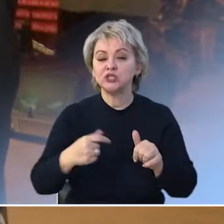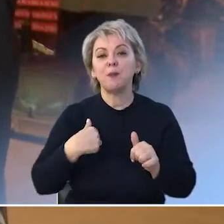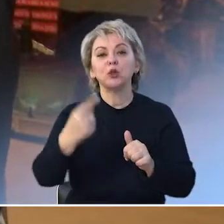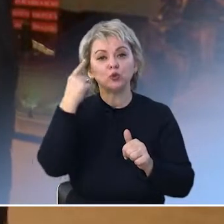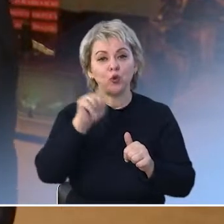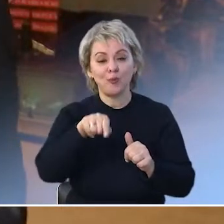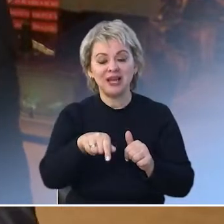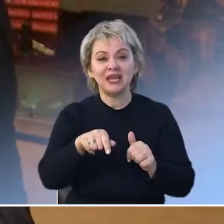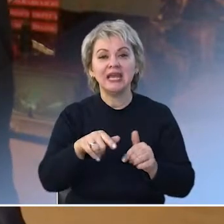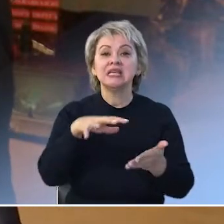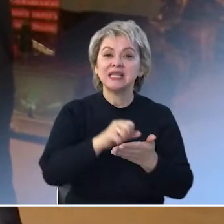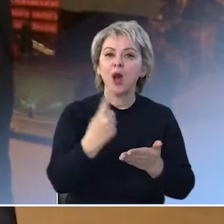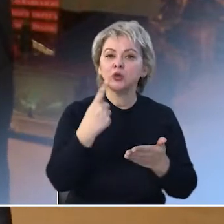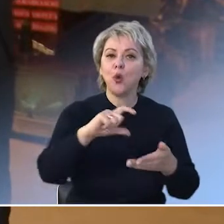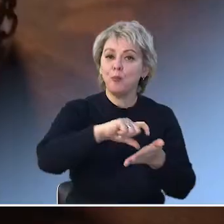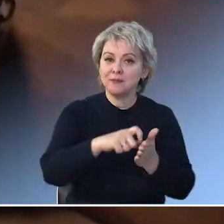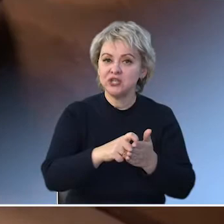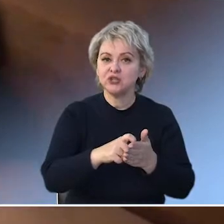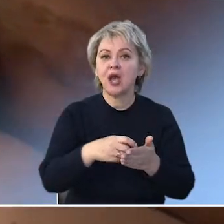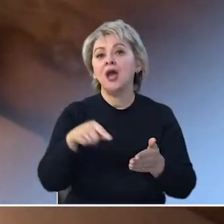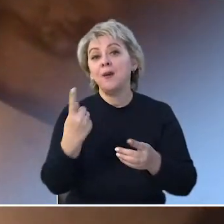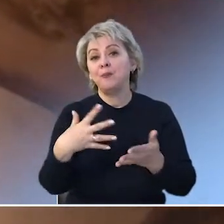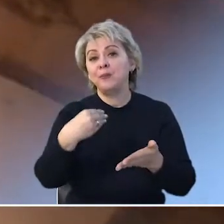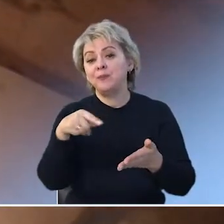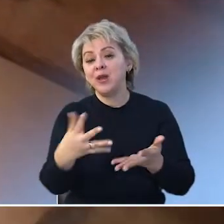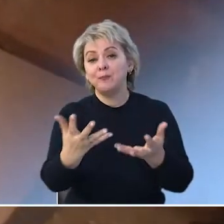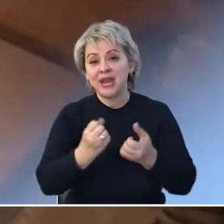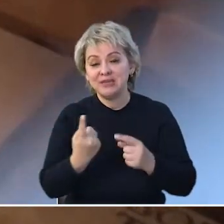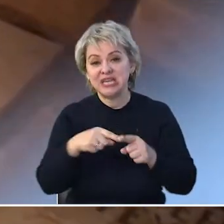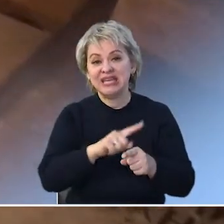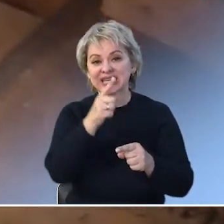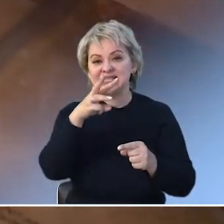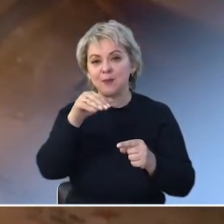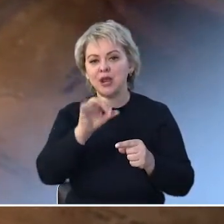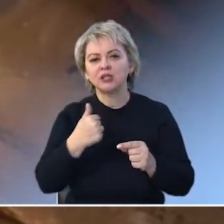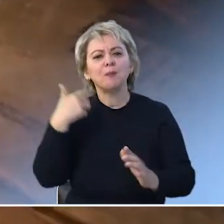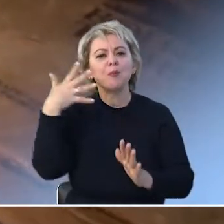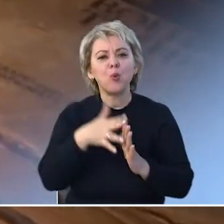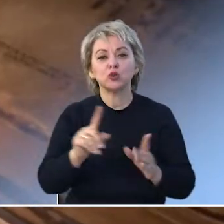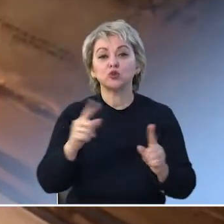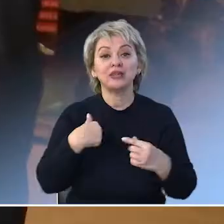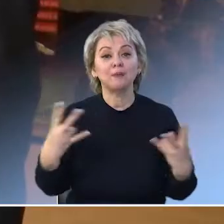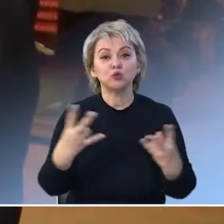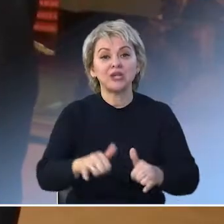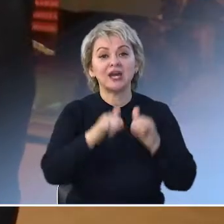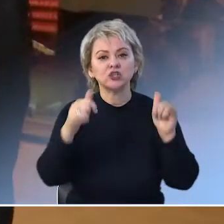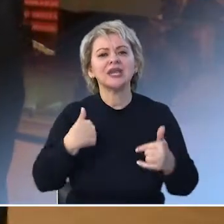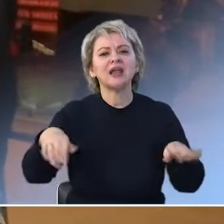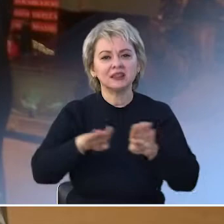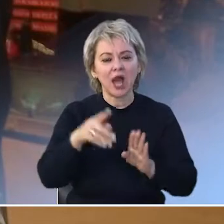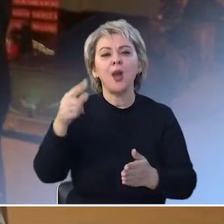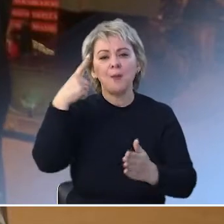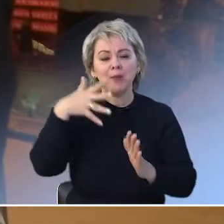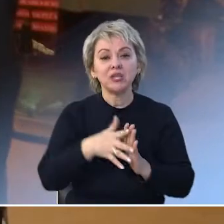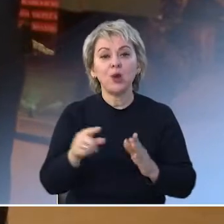мы думали, что займем всего одно помещение, то с приобретением этой землянки мы поняли, что нам необходимо расширяться. Но я так понимаю, что